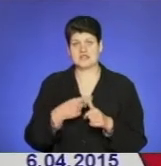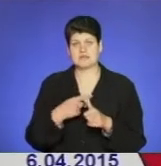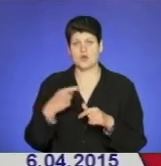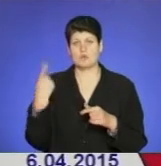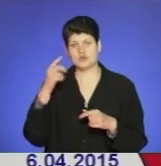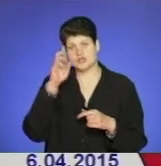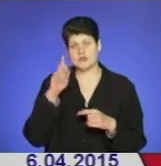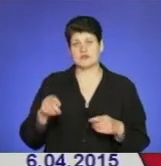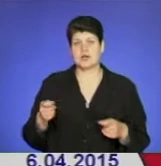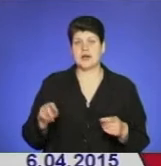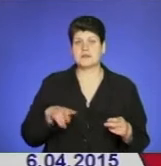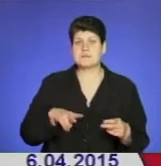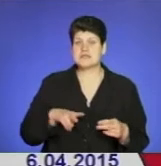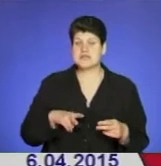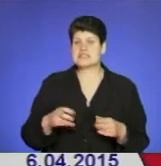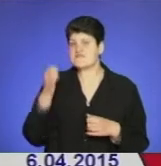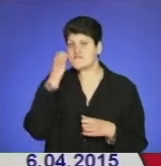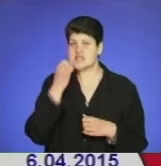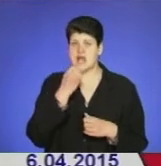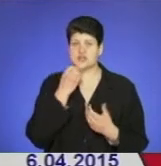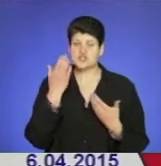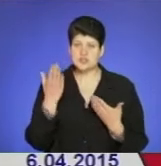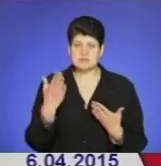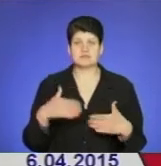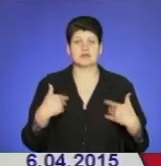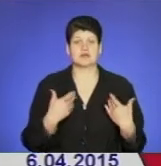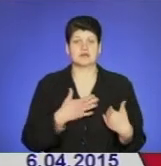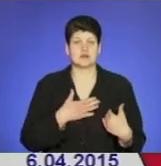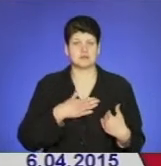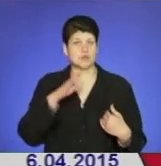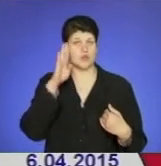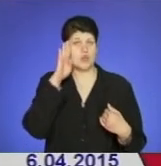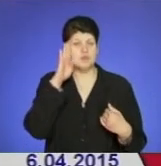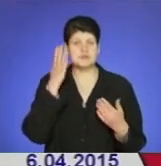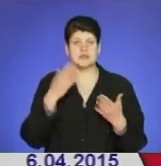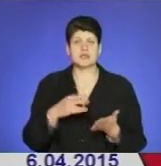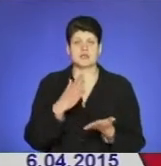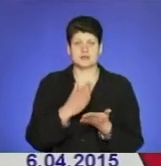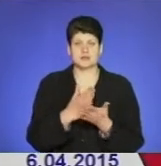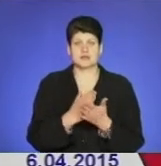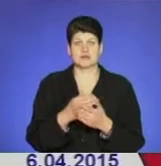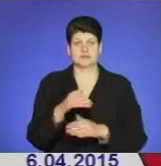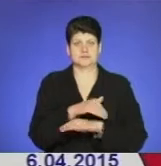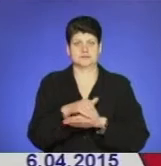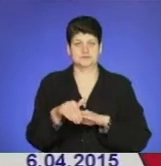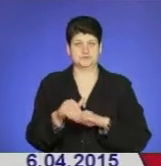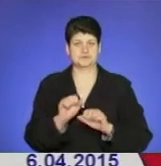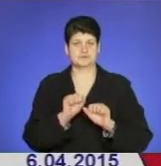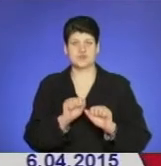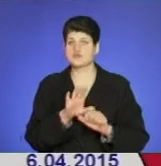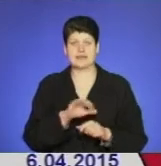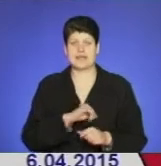державної адміністрації вдячність, надихає наших хлопців, котрі стоять там на передовій, що вони не